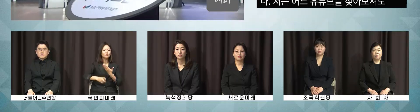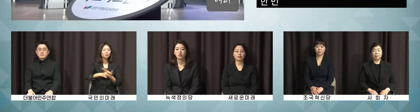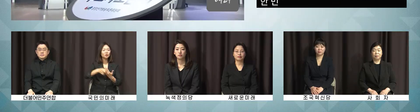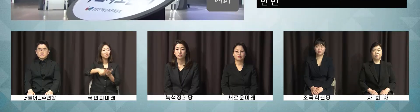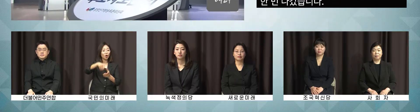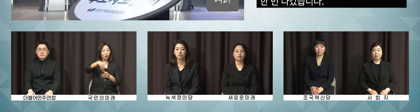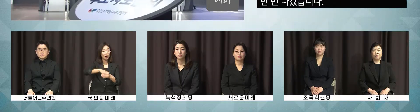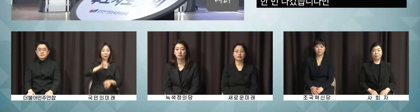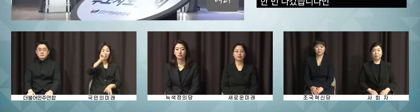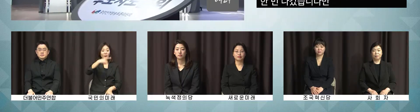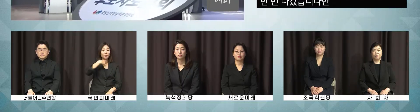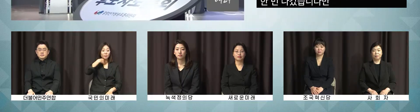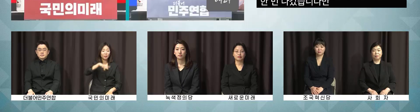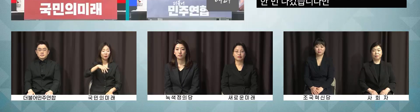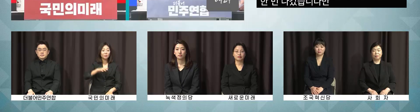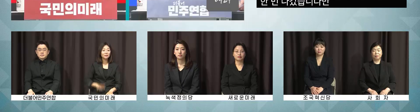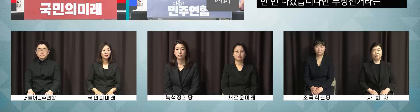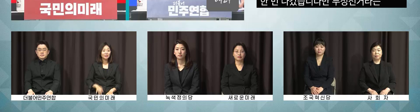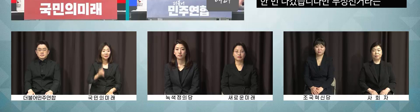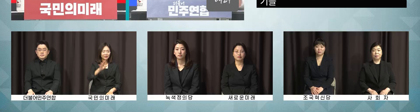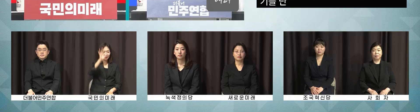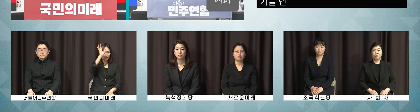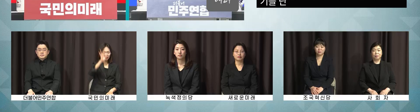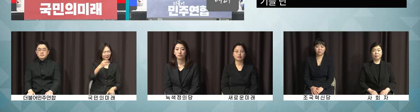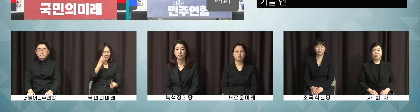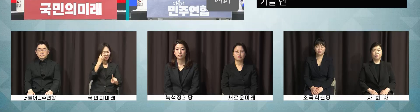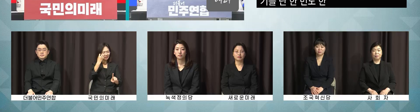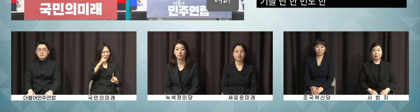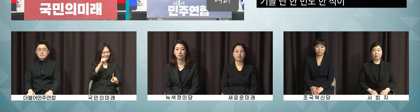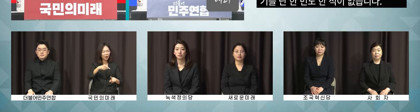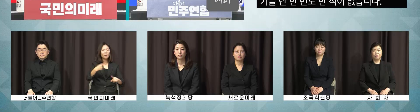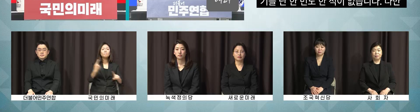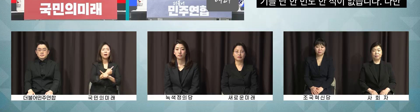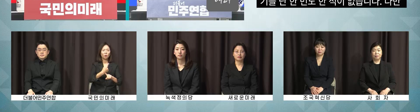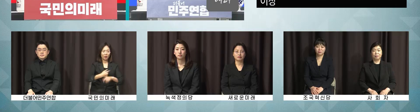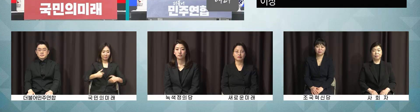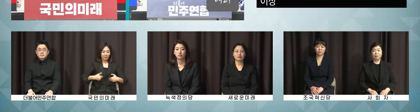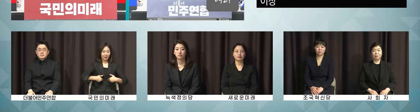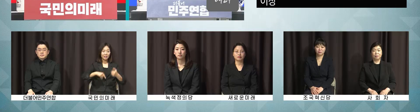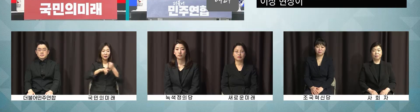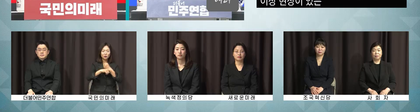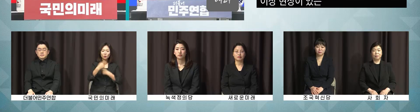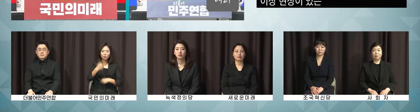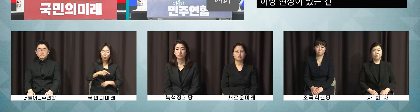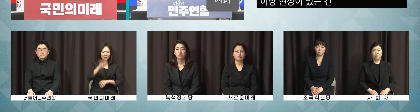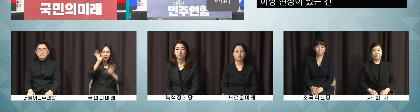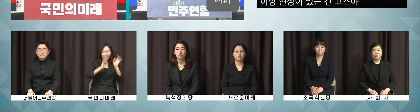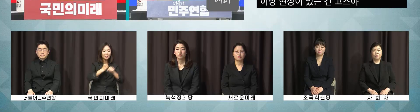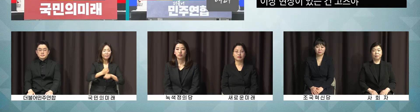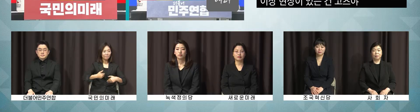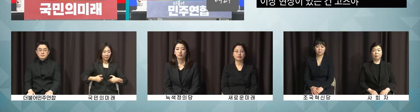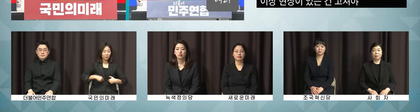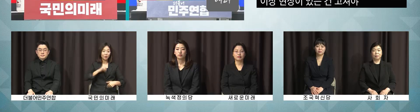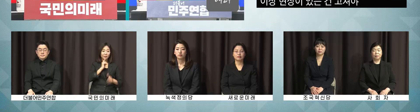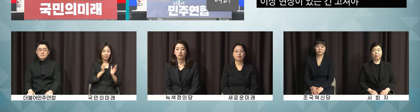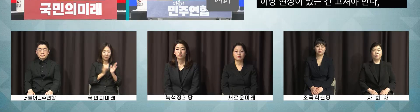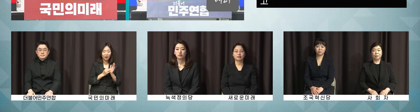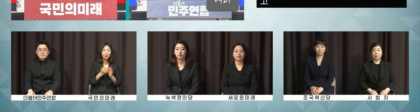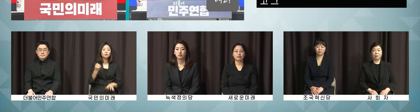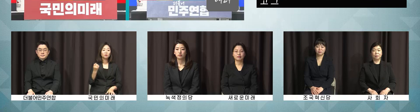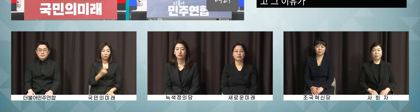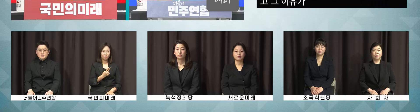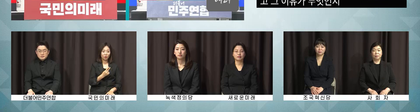단 한 번도 한 적이 없습니다. 다만 이상 현상이 있는 것들은 고쳐야 한다. 그리고 그 이유가 무엇인지 찾아야 한다. 이렇게 얘기했습니다. 뿐만